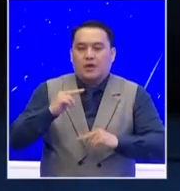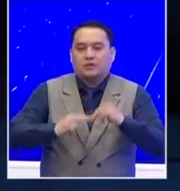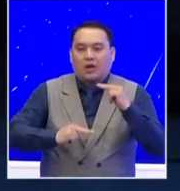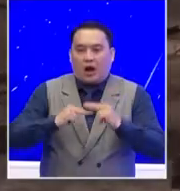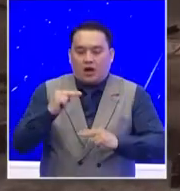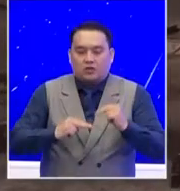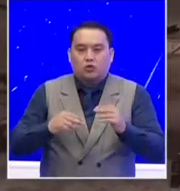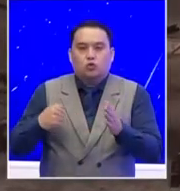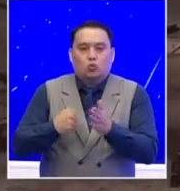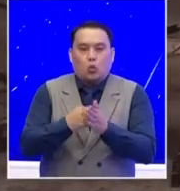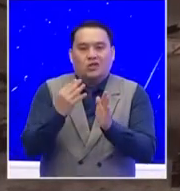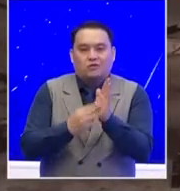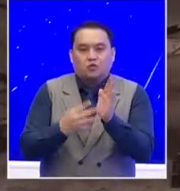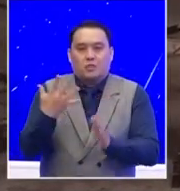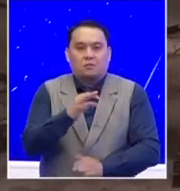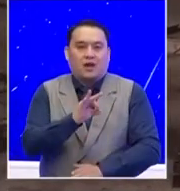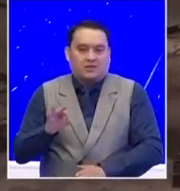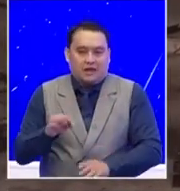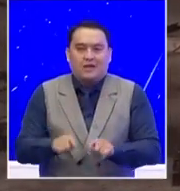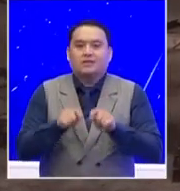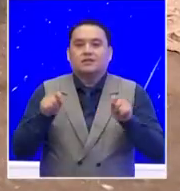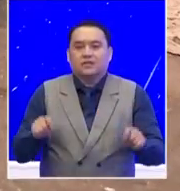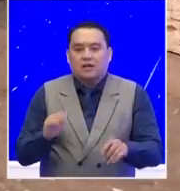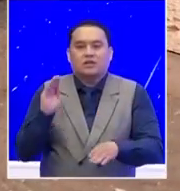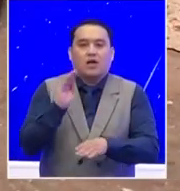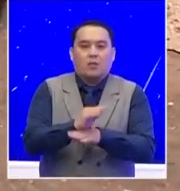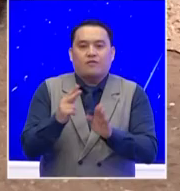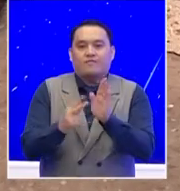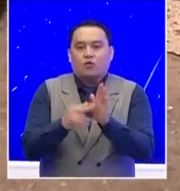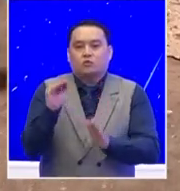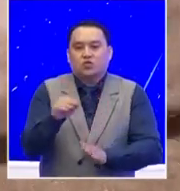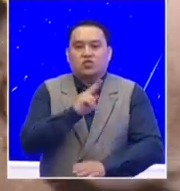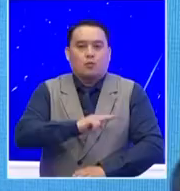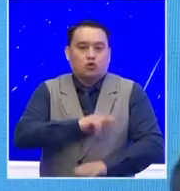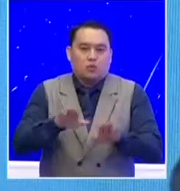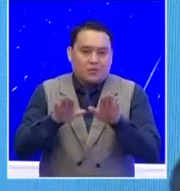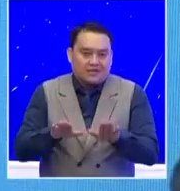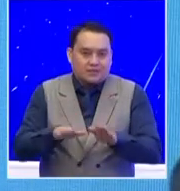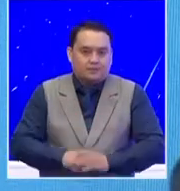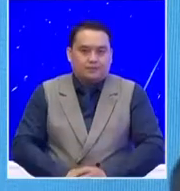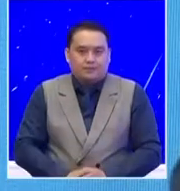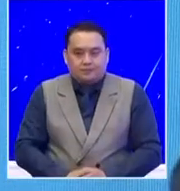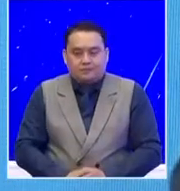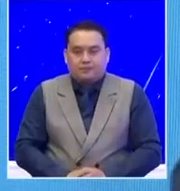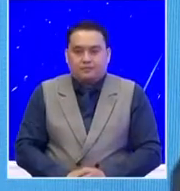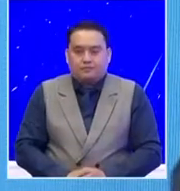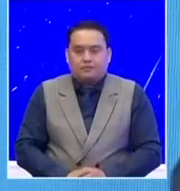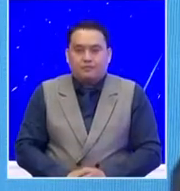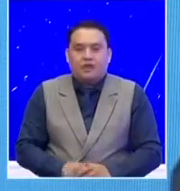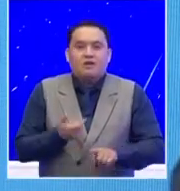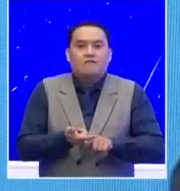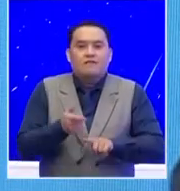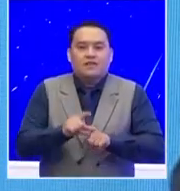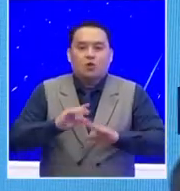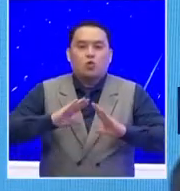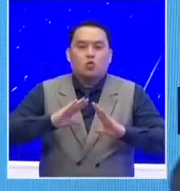строительстве до 95% и создаст порядка 8 тысяч новых рабочих мест. В нынешних